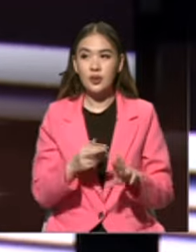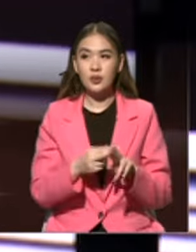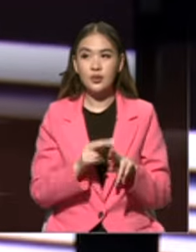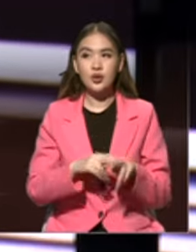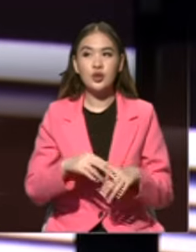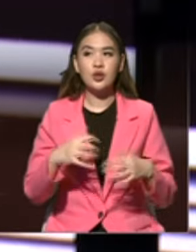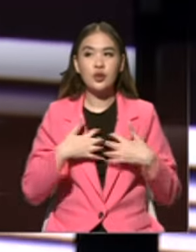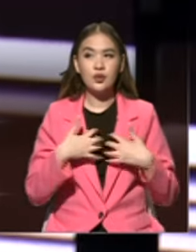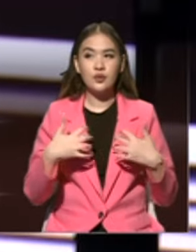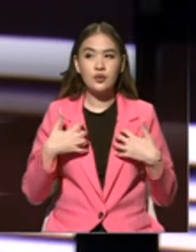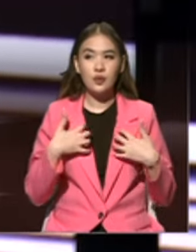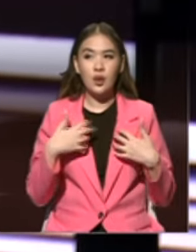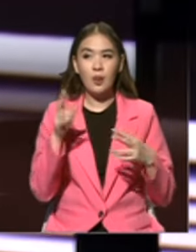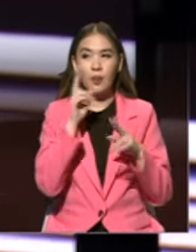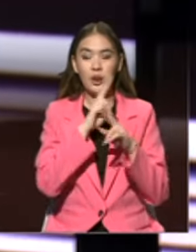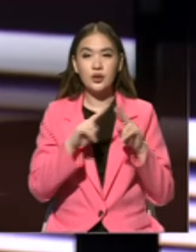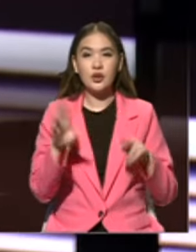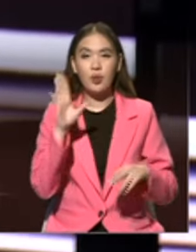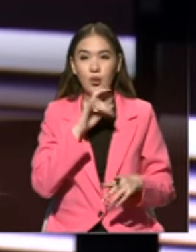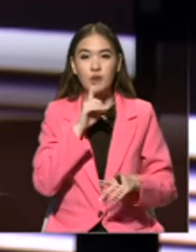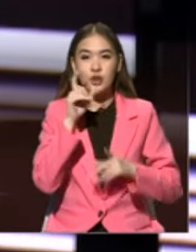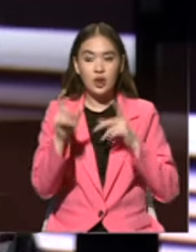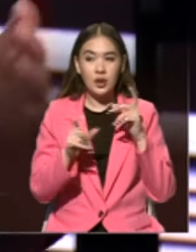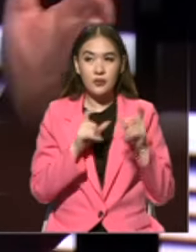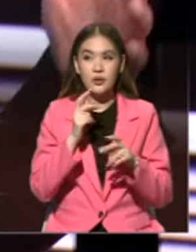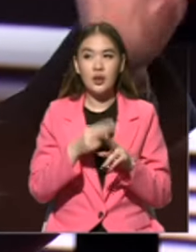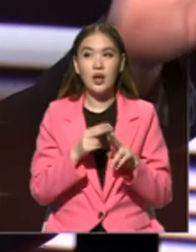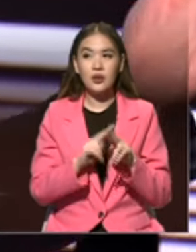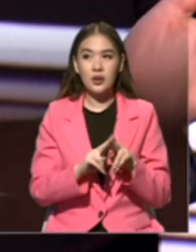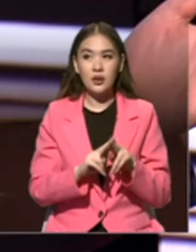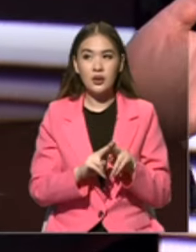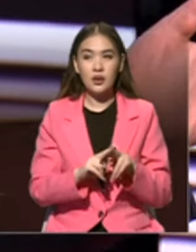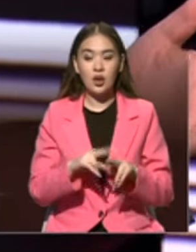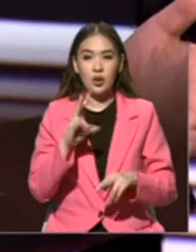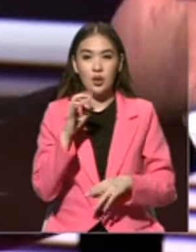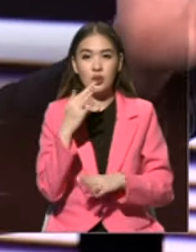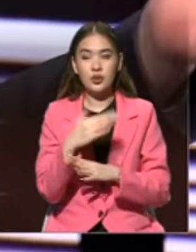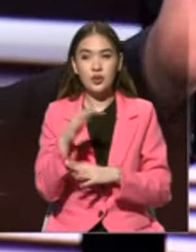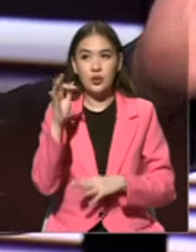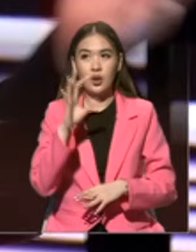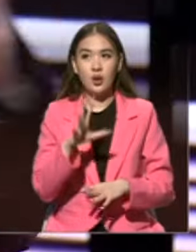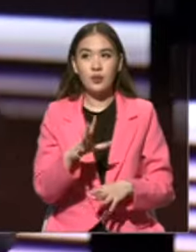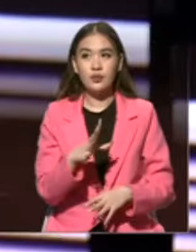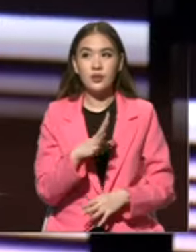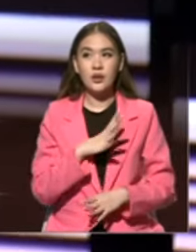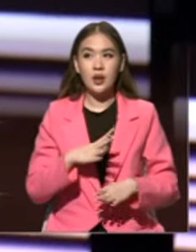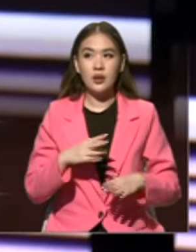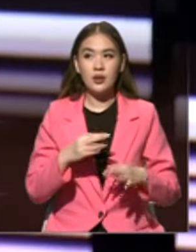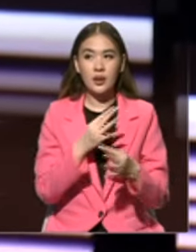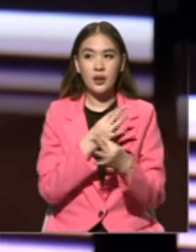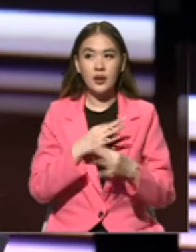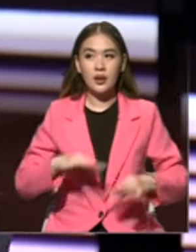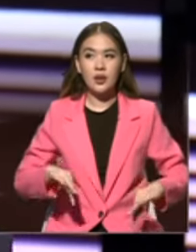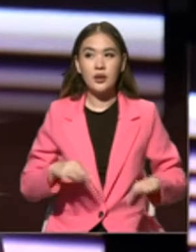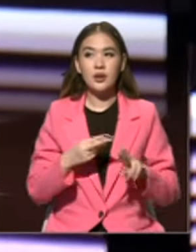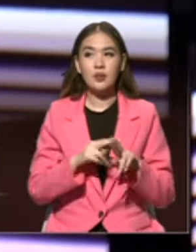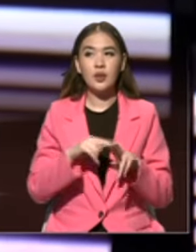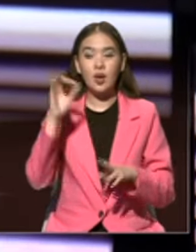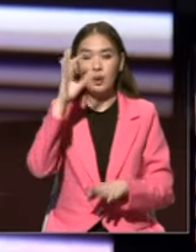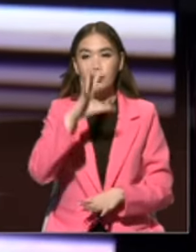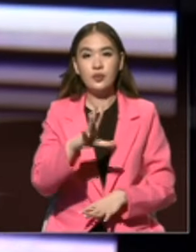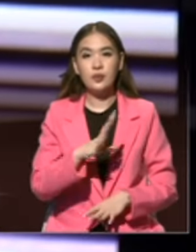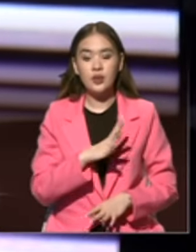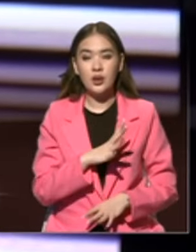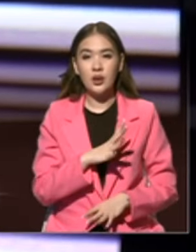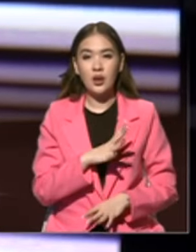деп адам айтуы шулауы мүмкін. Бірақ енді өріс бар, даладағы малымыз бар, ол да өріске кетіп кемей қалғаны бар, сол қайтып келгені бар, сонымен